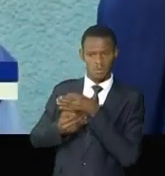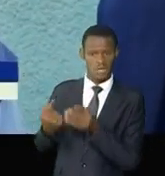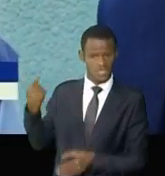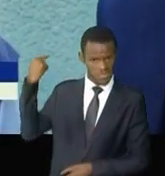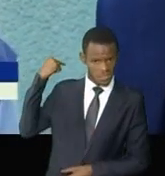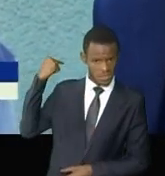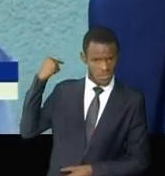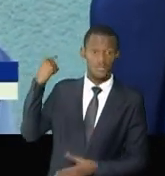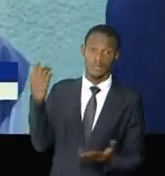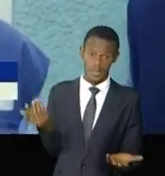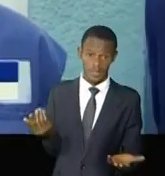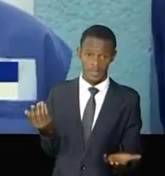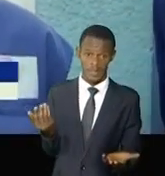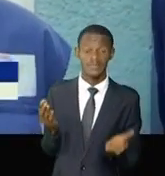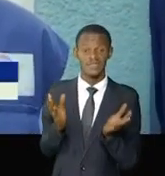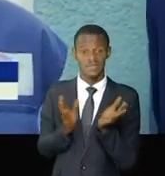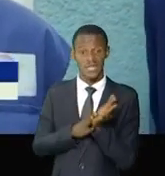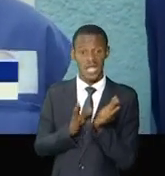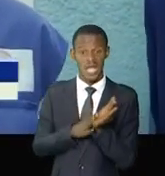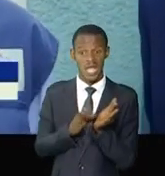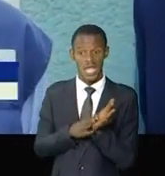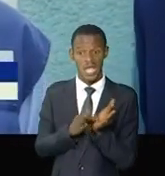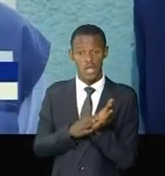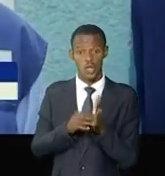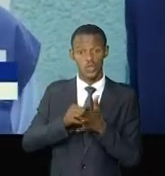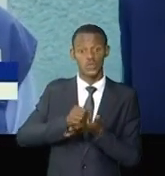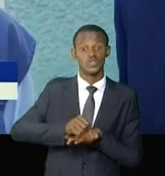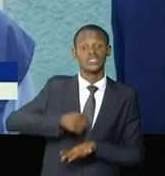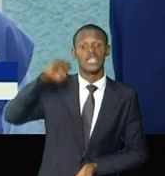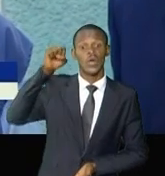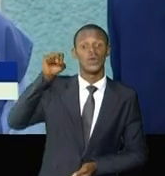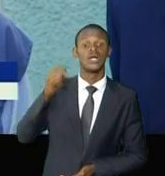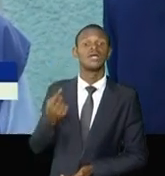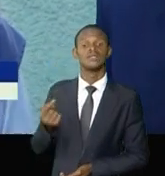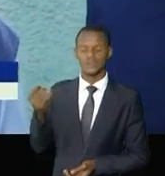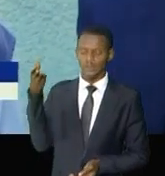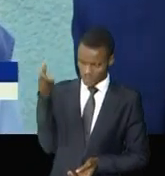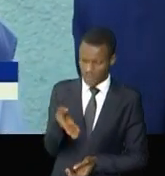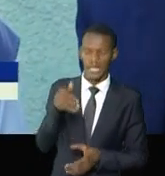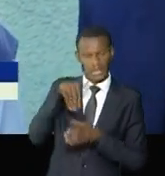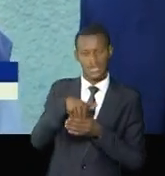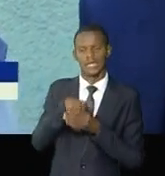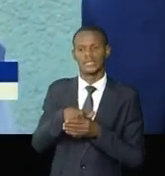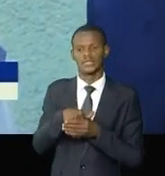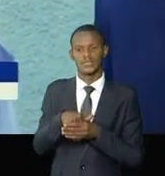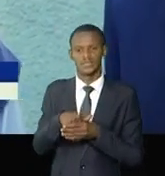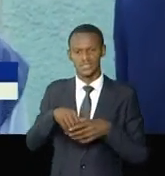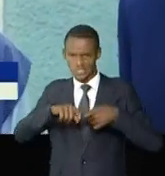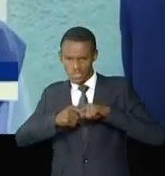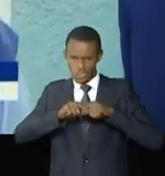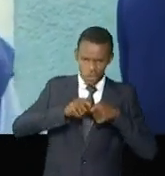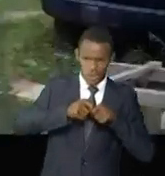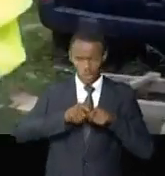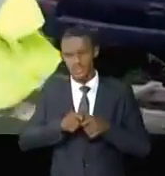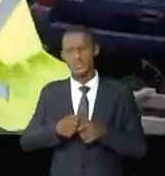un bâtiment qui va abriter l'école secondaire. Nous avons détolé et nous commençons les travaux de finition. Pareil pour le bâtiment de l'école primaire